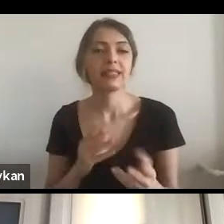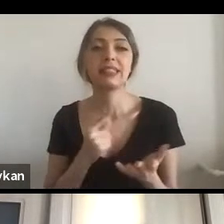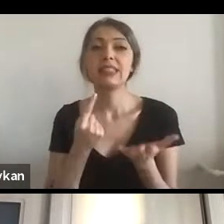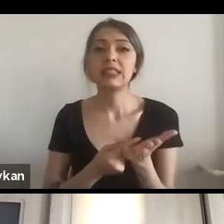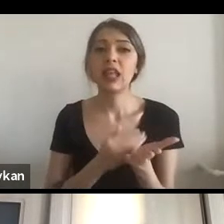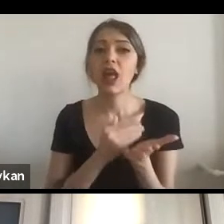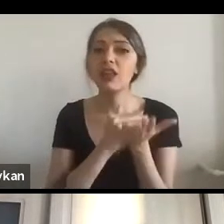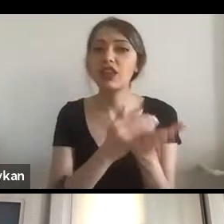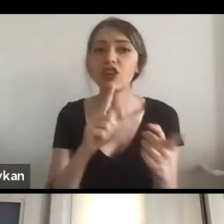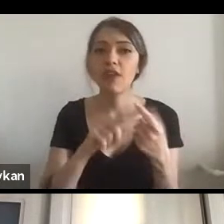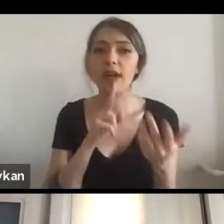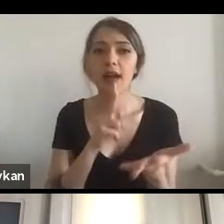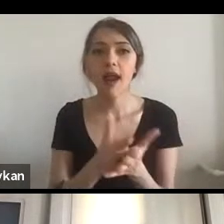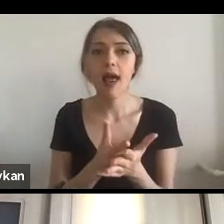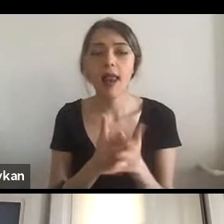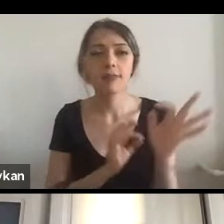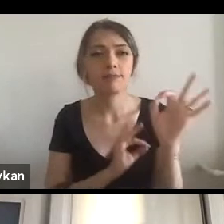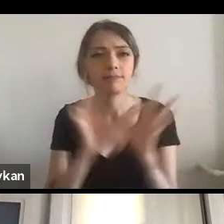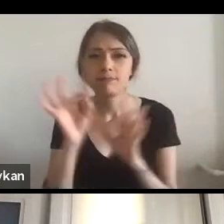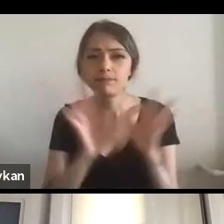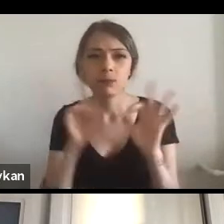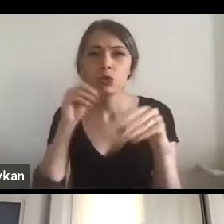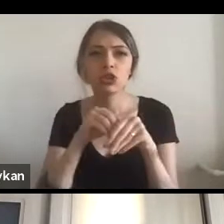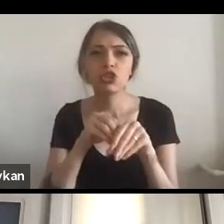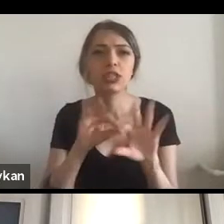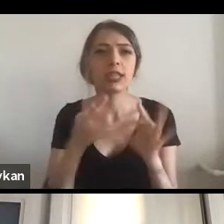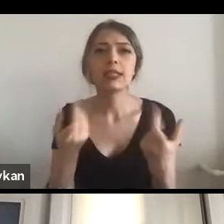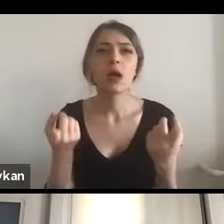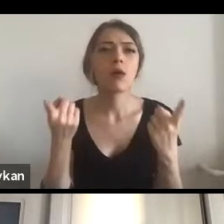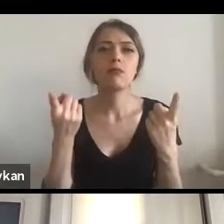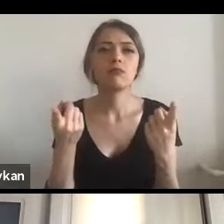analiz edebilmek üzere nasıl bir araya getirebiliriz?